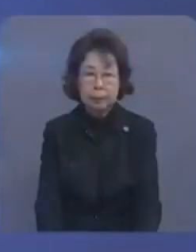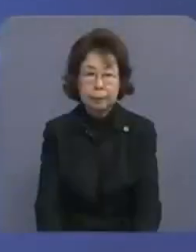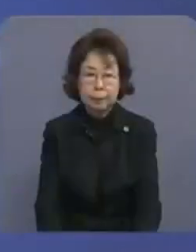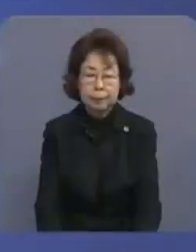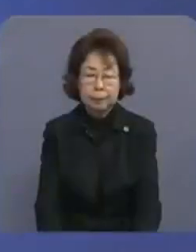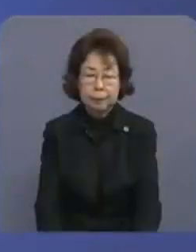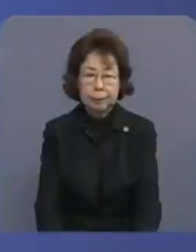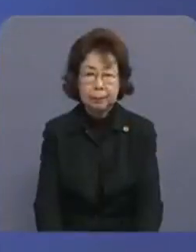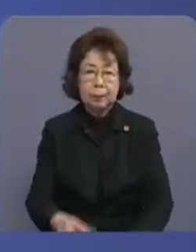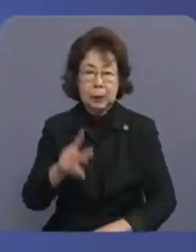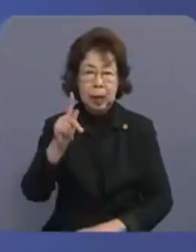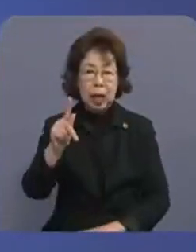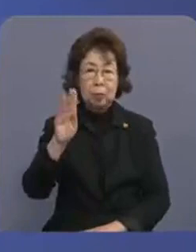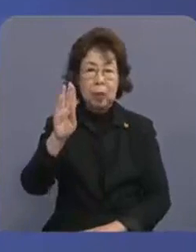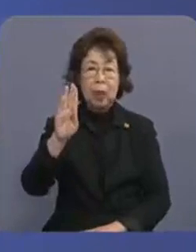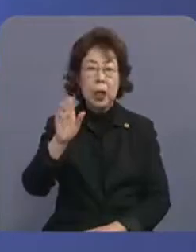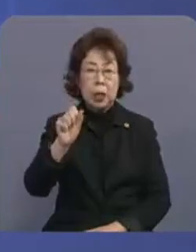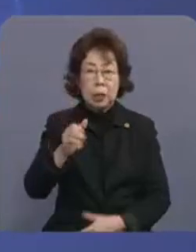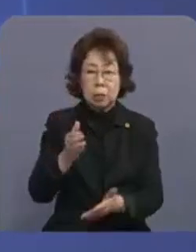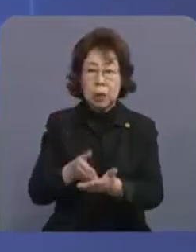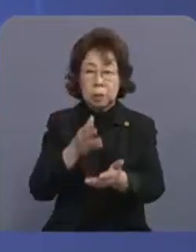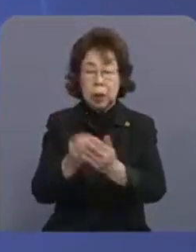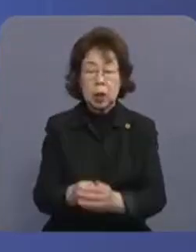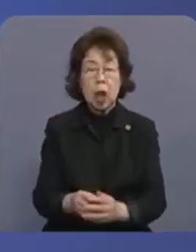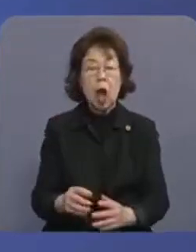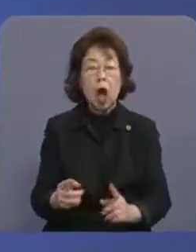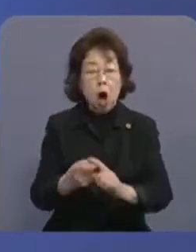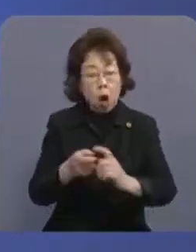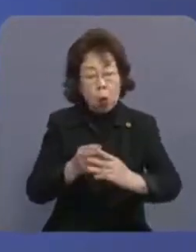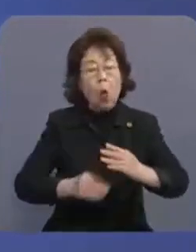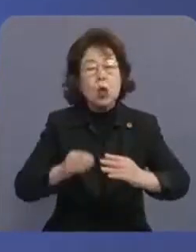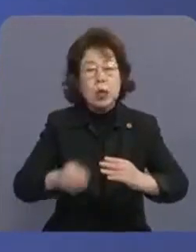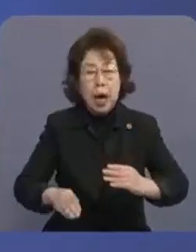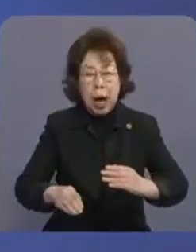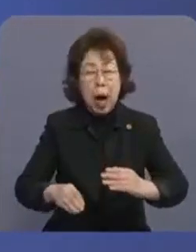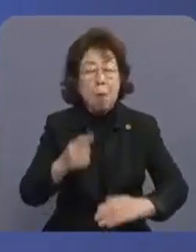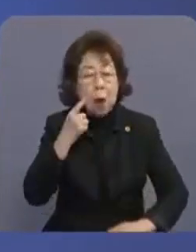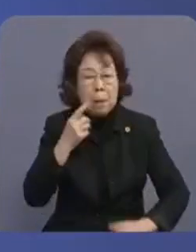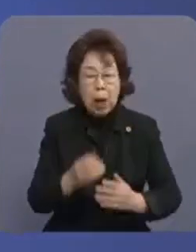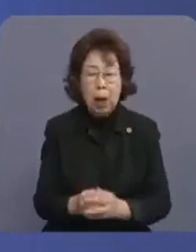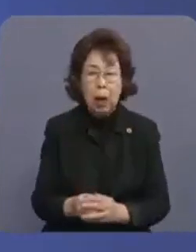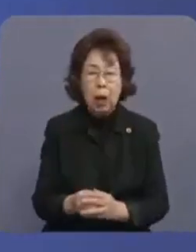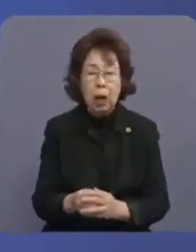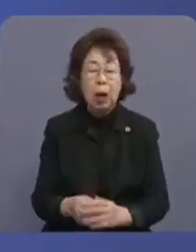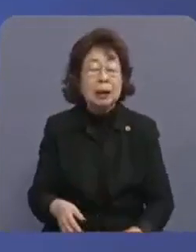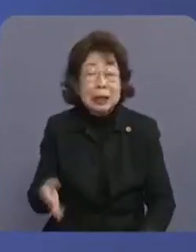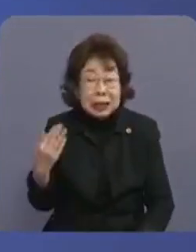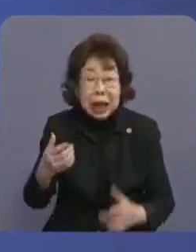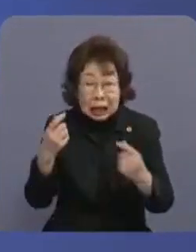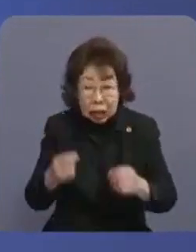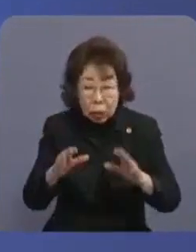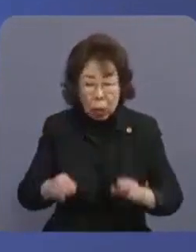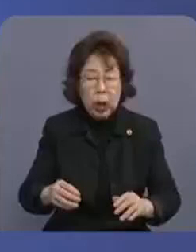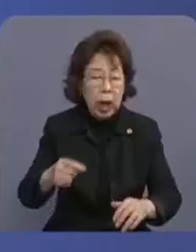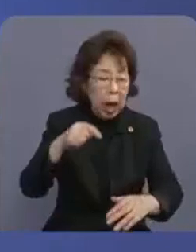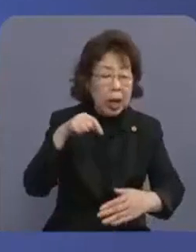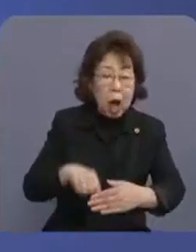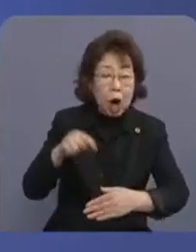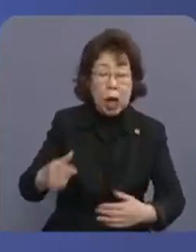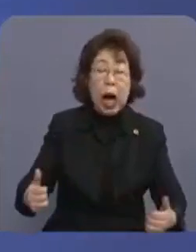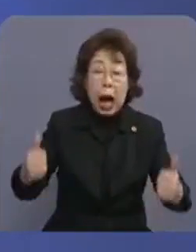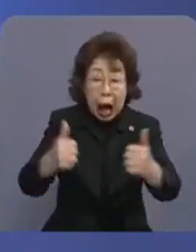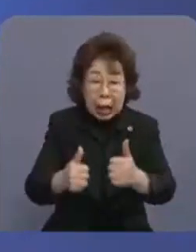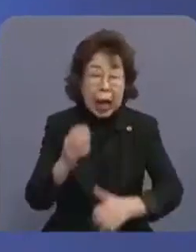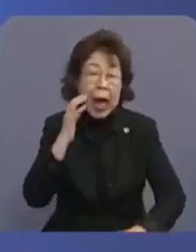네 저희 KBS 마련한 총산 기획보도 공양 마스 K 오늘은 지난 총선에 이어 여야 후보가 다시 대결하는